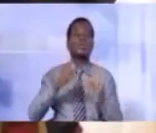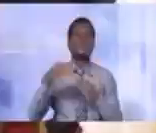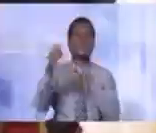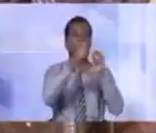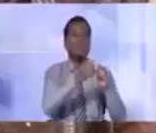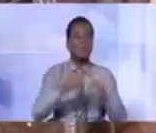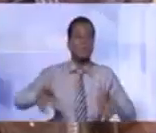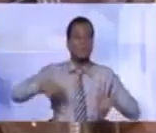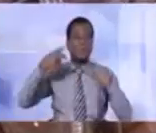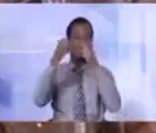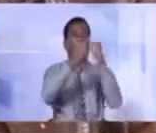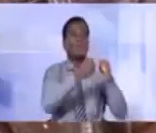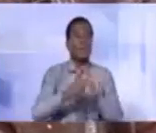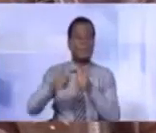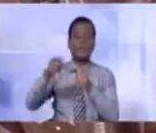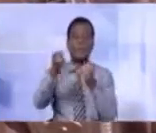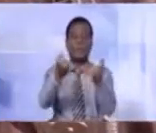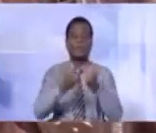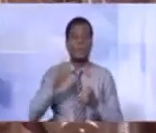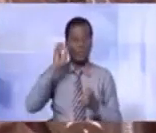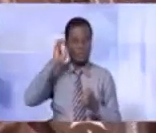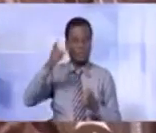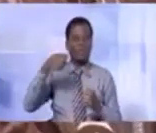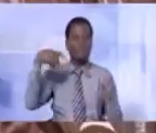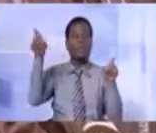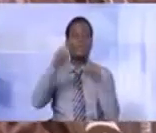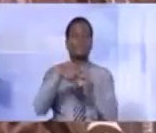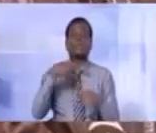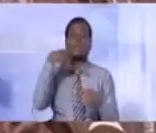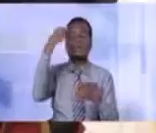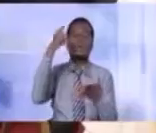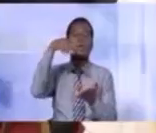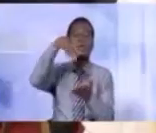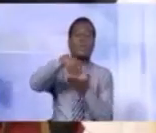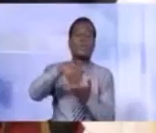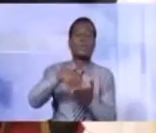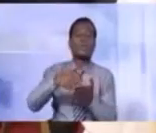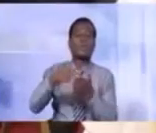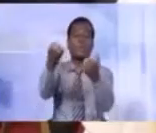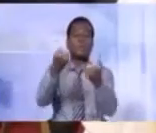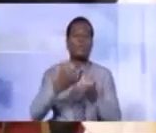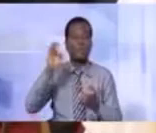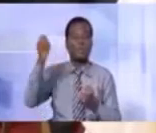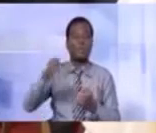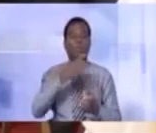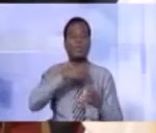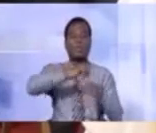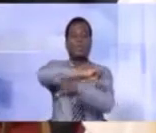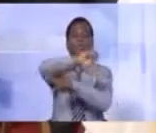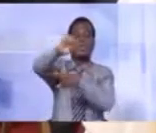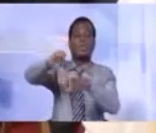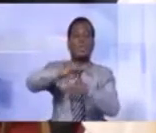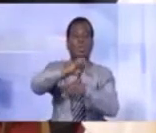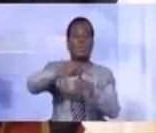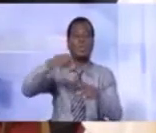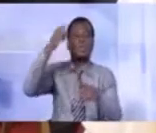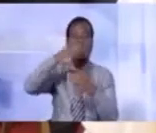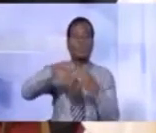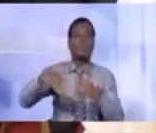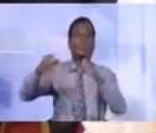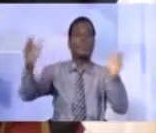ensemble je voudrais pour ma part réaffirmé ma volonté mon engagement à